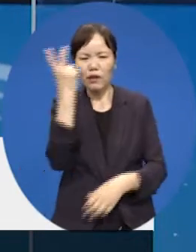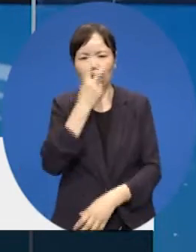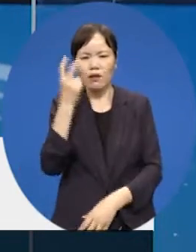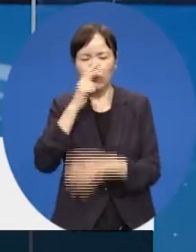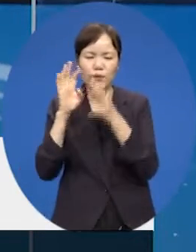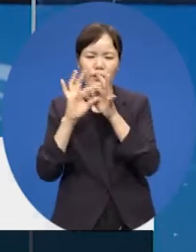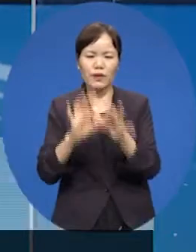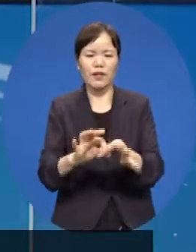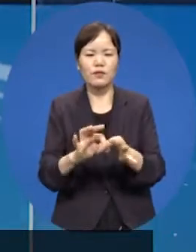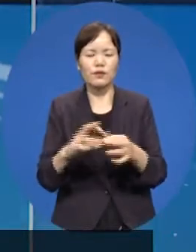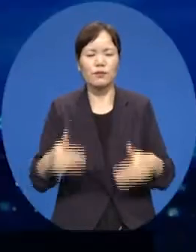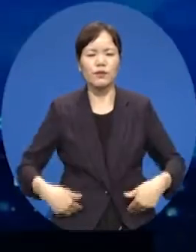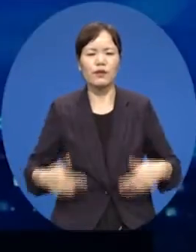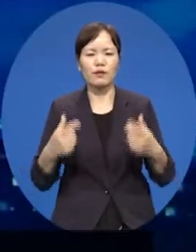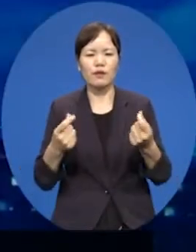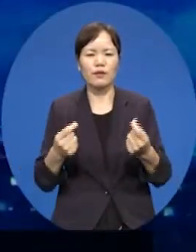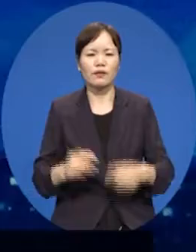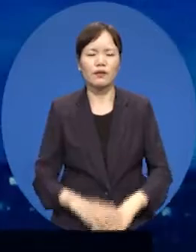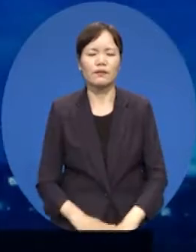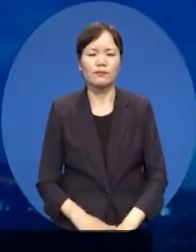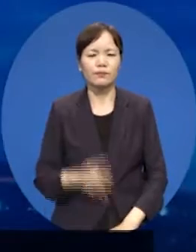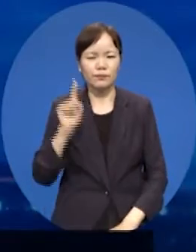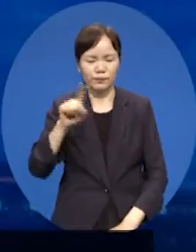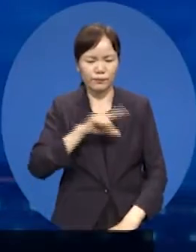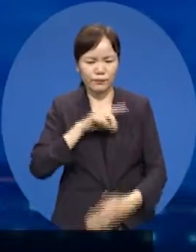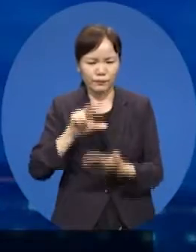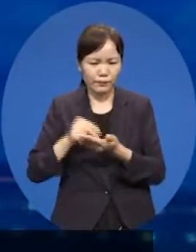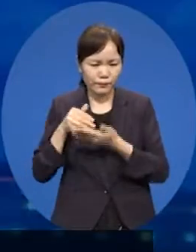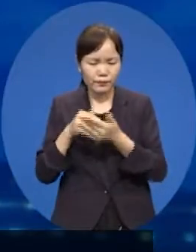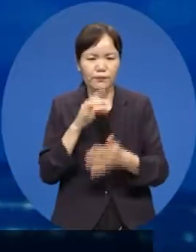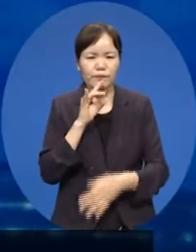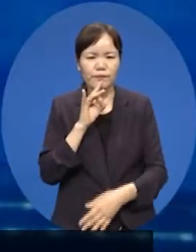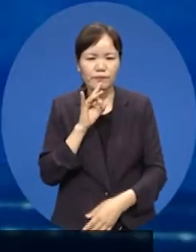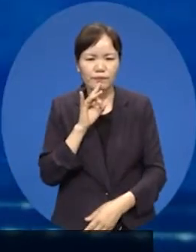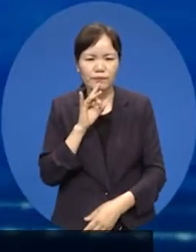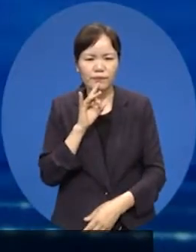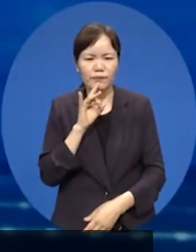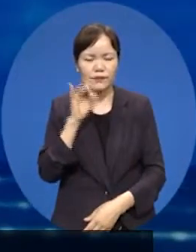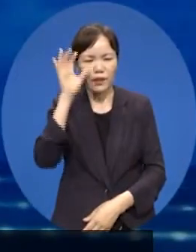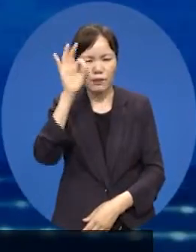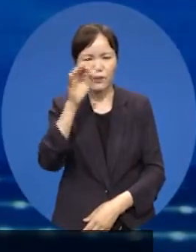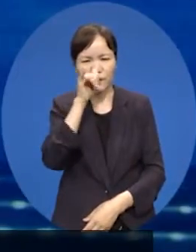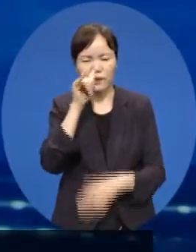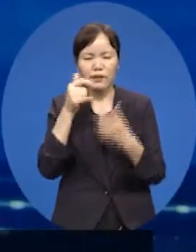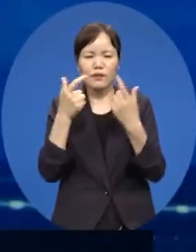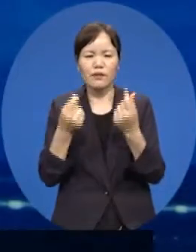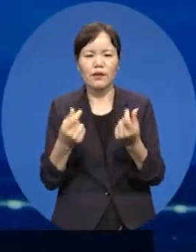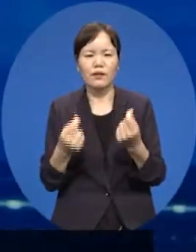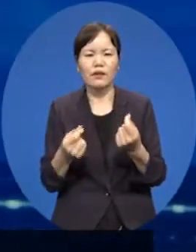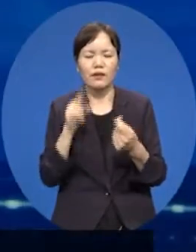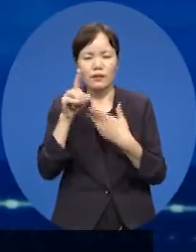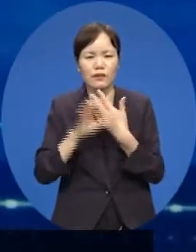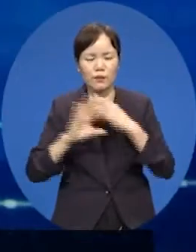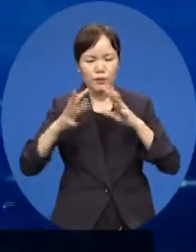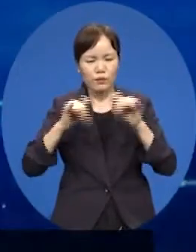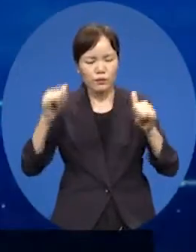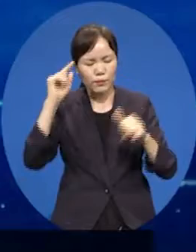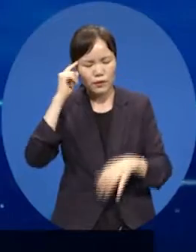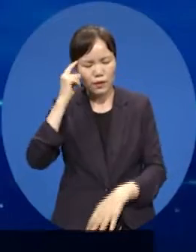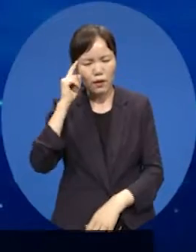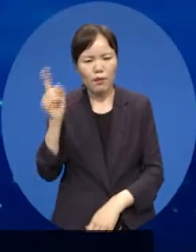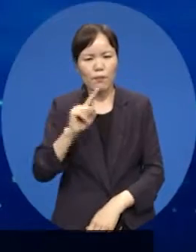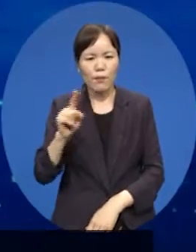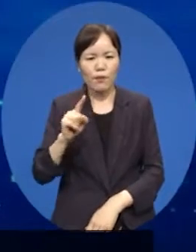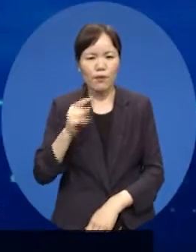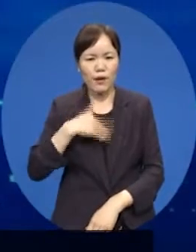이어질 것 같습니다 그렇군요 하나의 지금 의제를 제시한 것이다 이렇게 볼 수 있다 라고 말씀 하신것 같은데 그렇다면 국민들의 생각은 어떤지